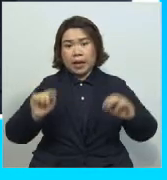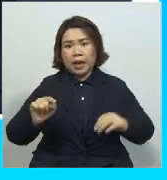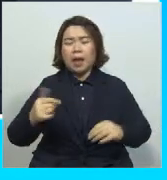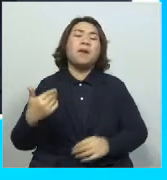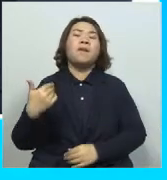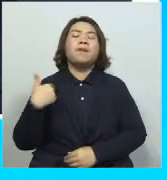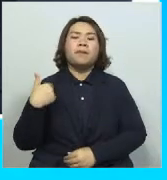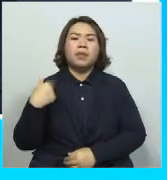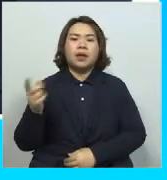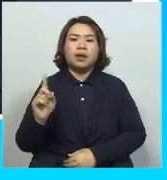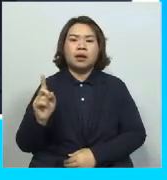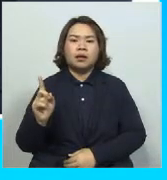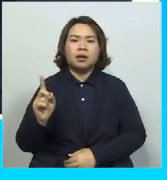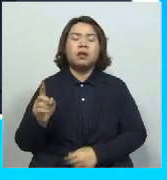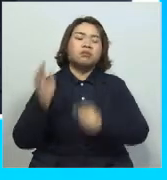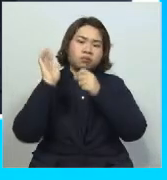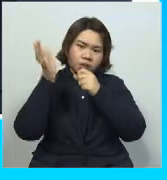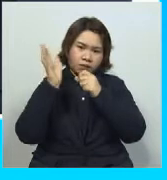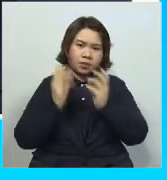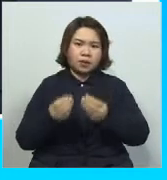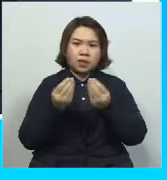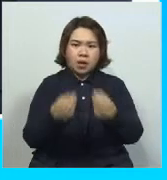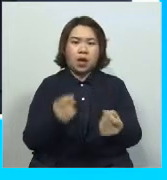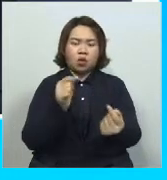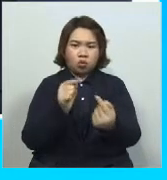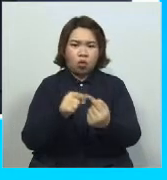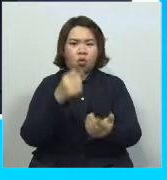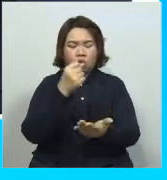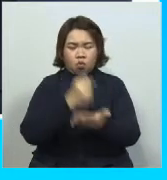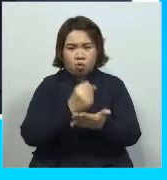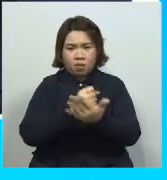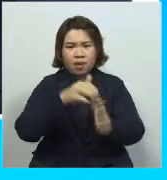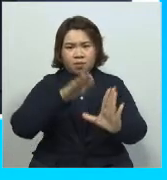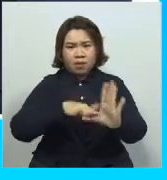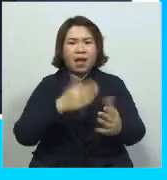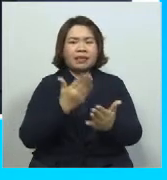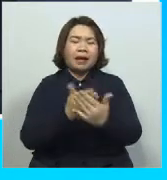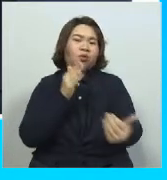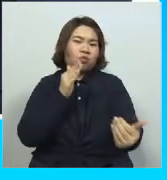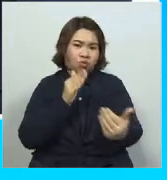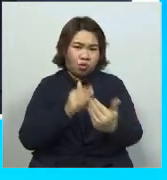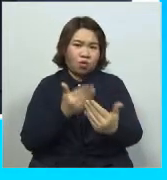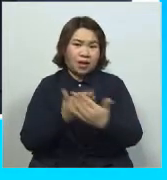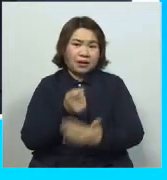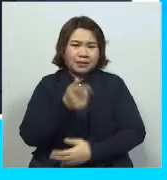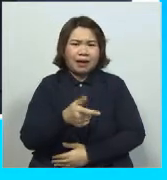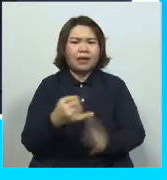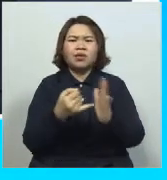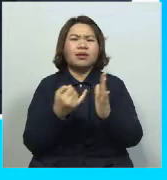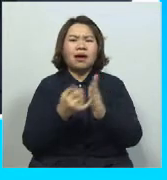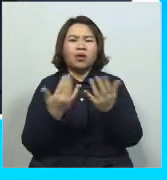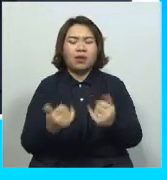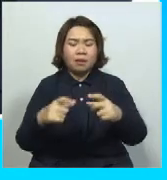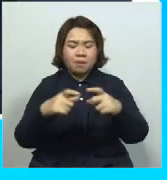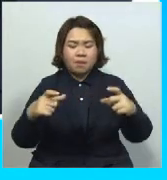เราก็มีการประชาสัมพันธ์ให้ทำลักษณะไปลงทะเบียนเป็นจ่ายตรงเพื่อซึ่งตอนนี้ง่ายมากเลยใช้บัต